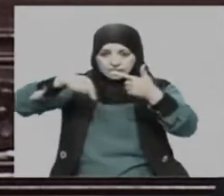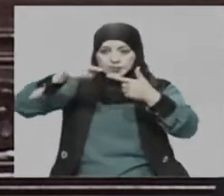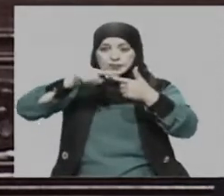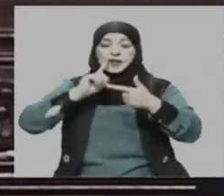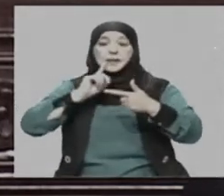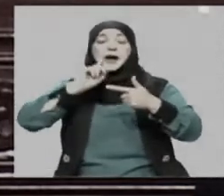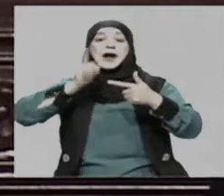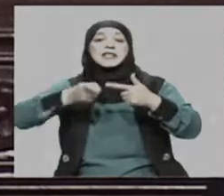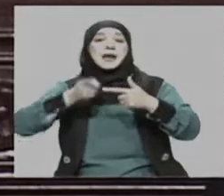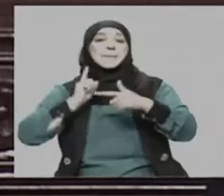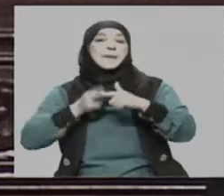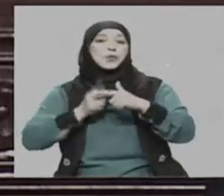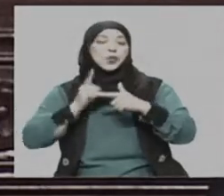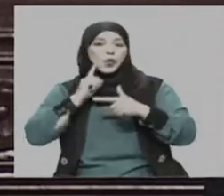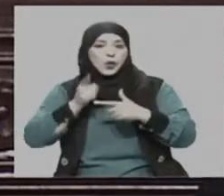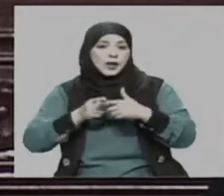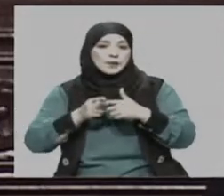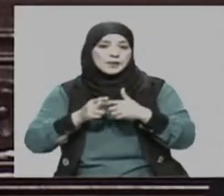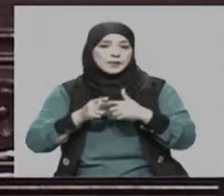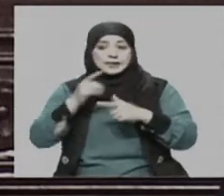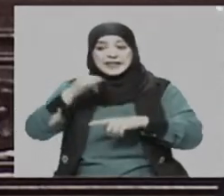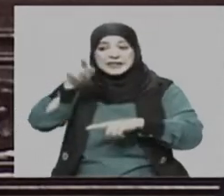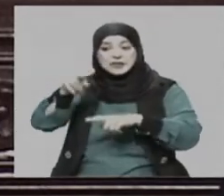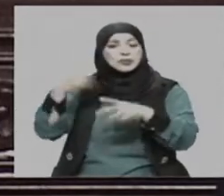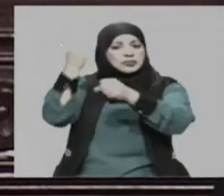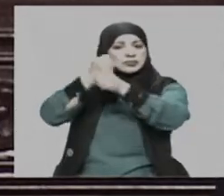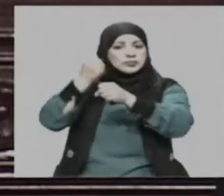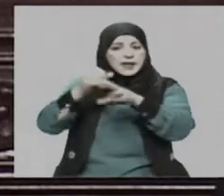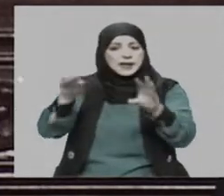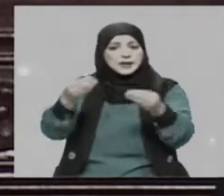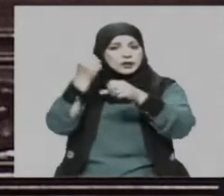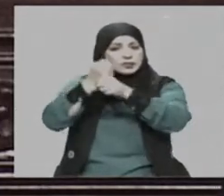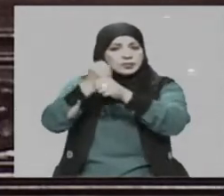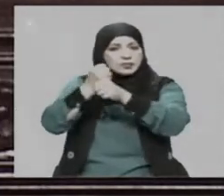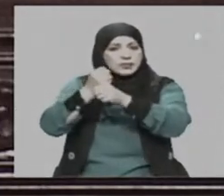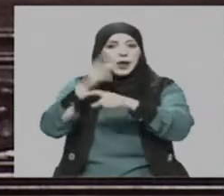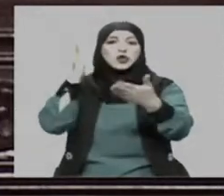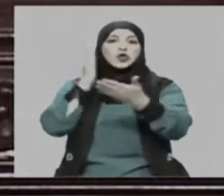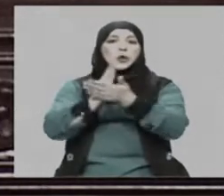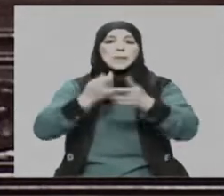المؤشر عليهم باش أثناء ممارستهم ما يعملوش تجارة مع الدولة.